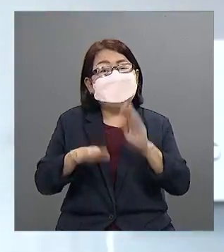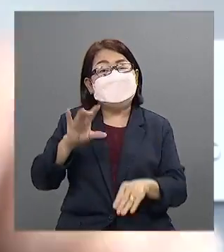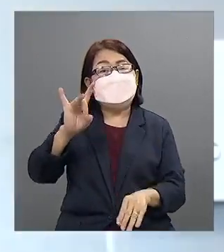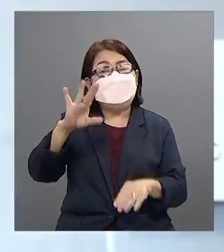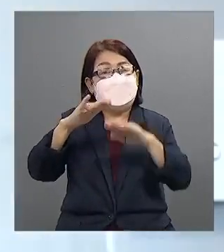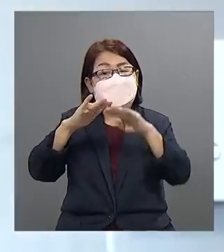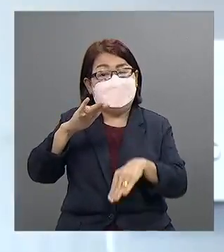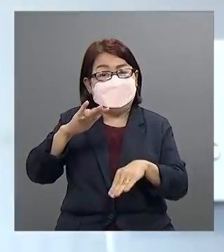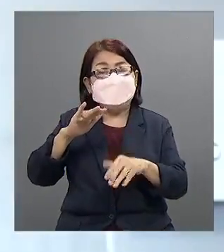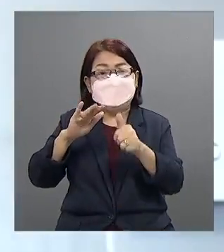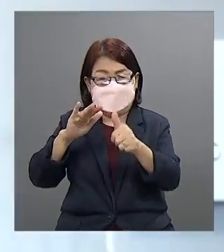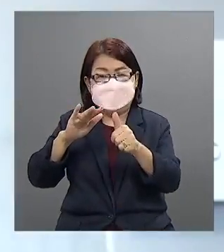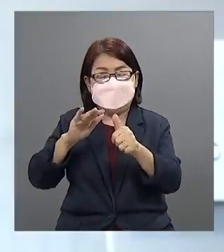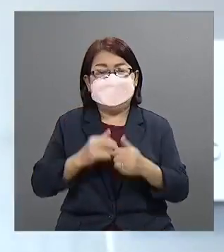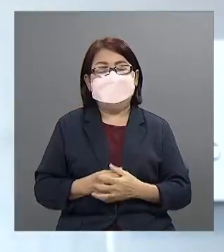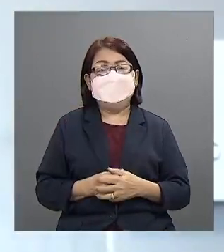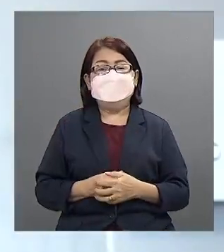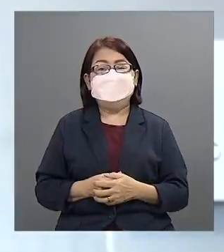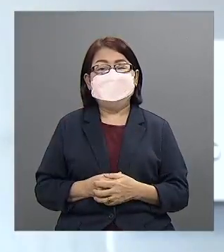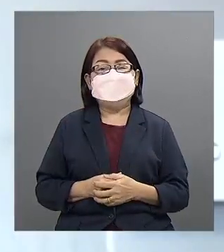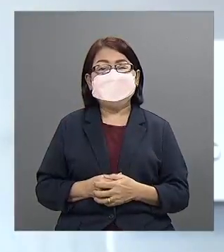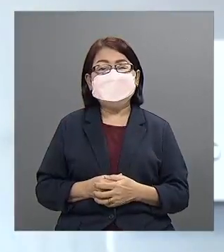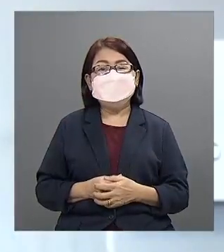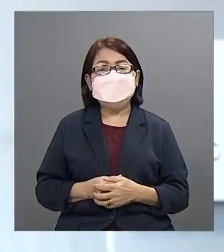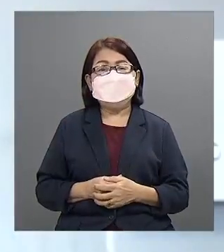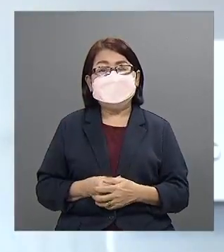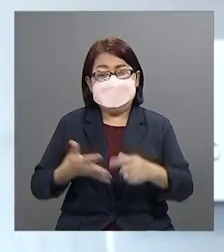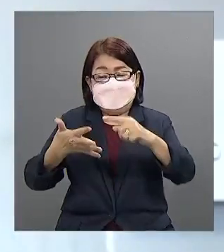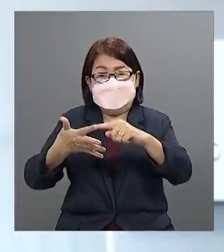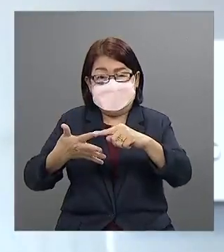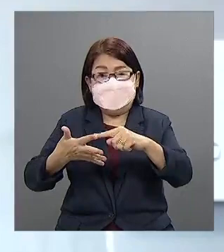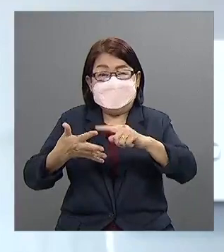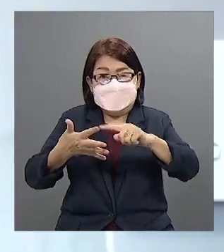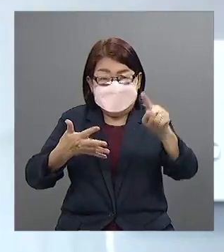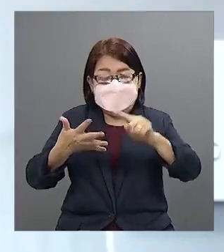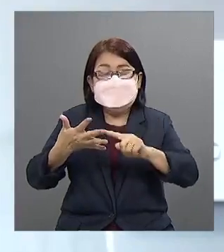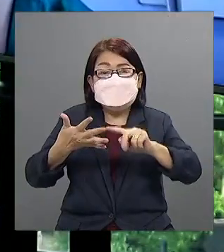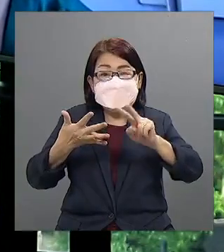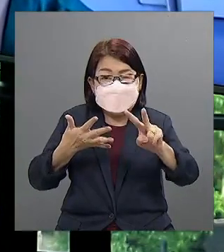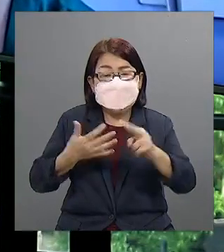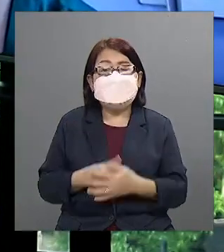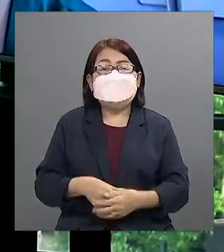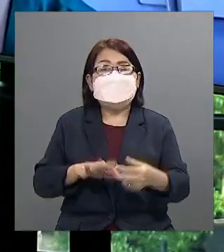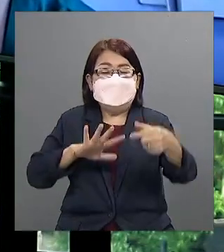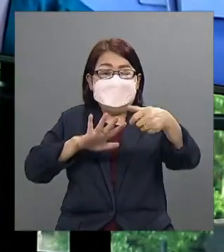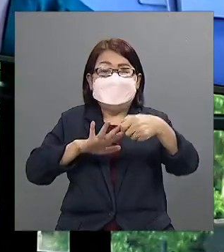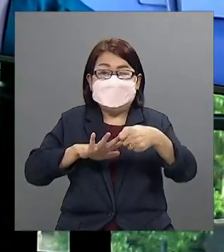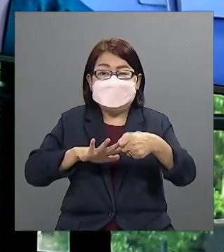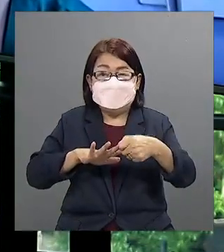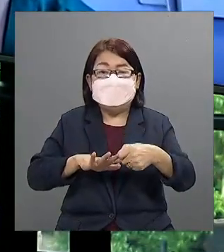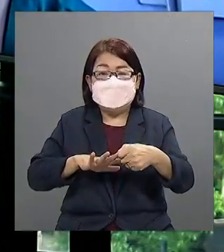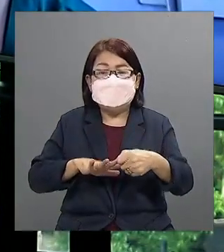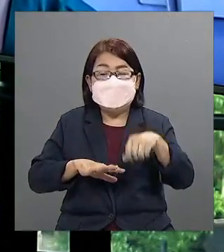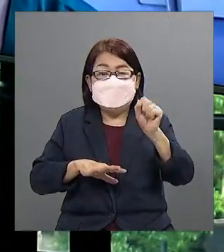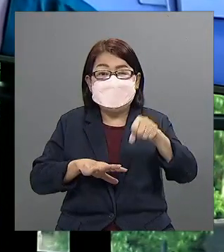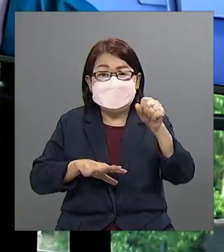ที่โอเคติดถูกนะคะข้อ3ก็คือค่าออกซิเจนในเลือดก็คือมันจะมีที่จับออกซิเจนปล